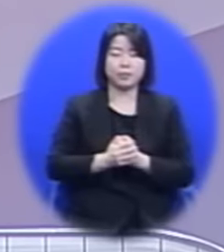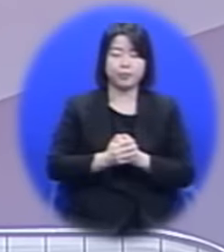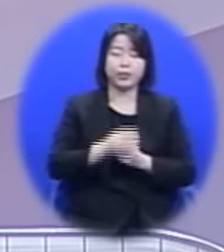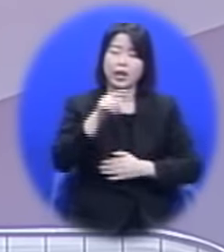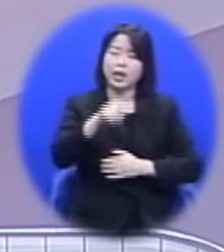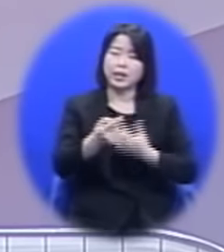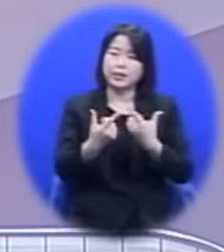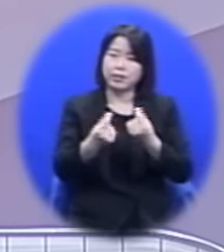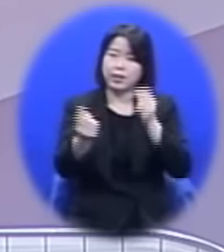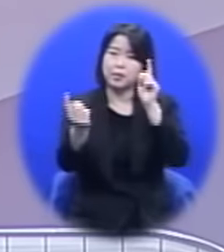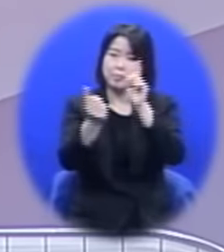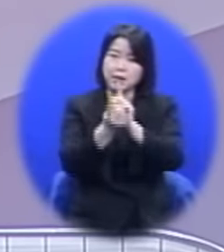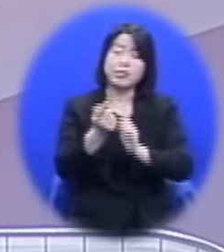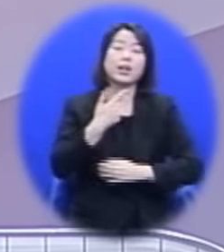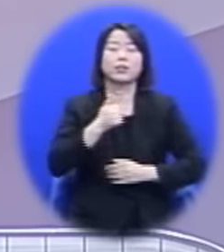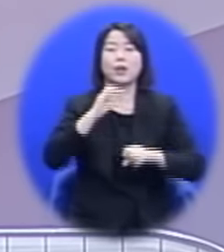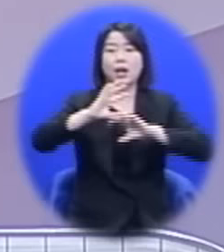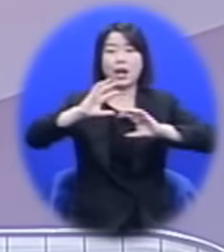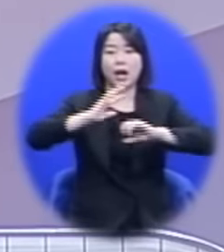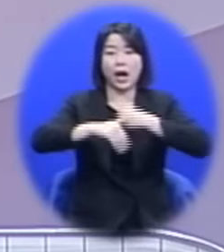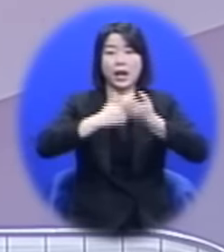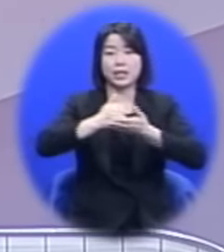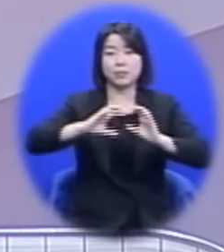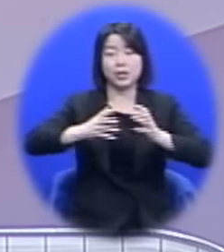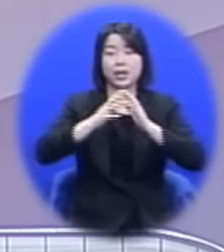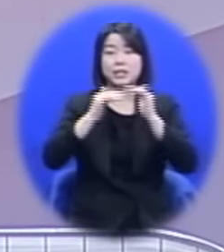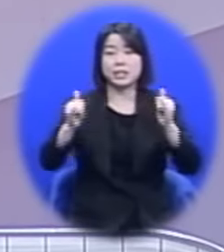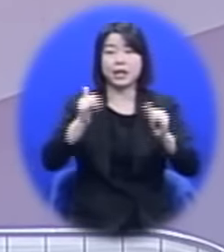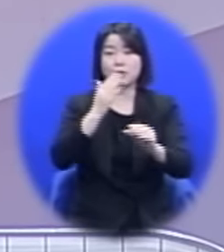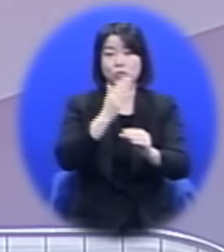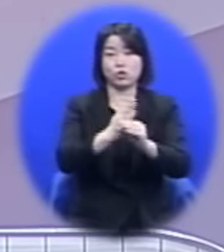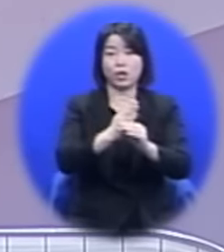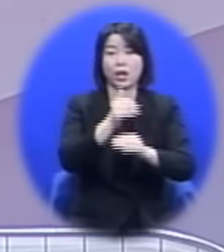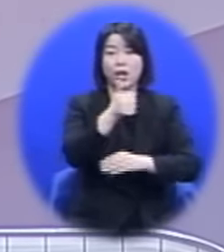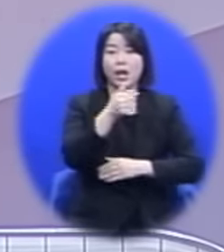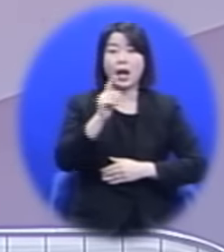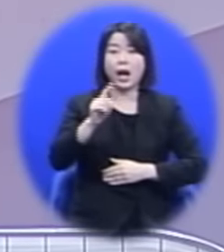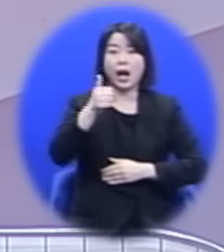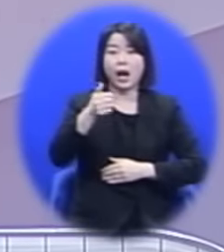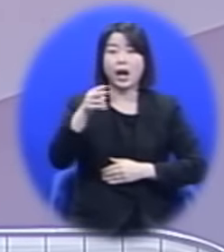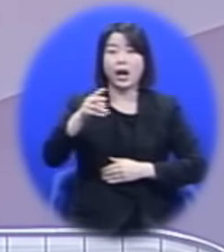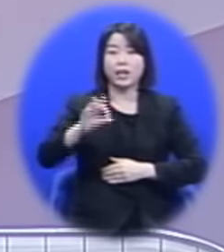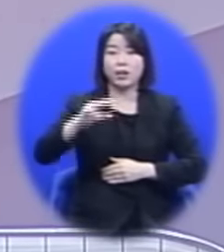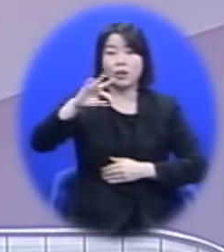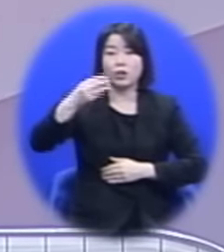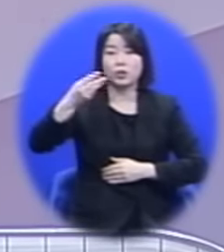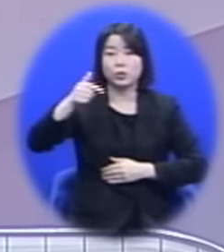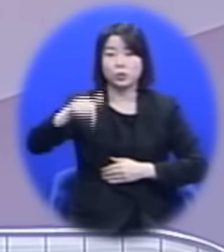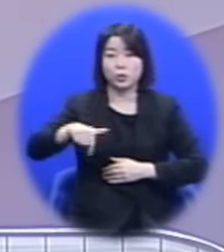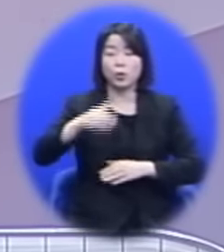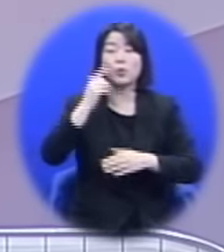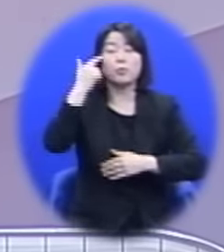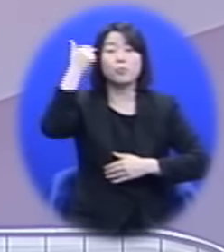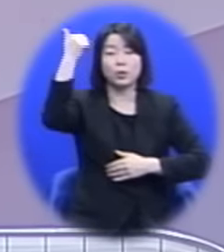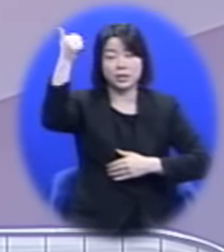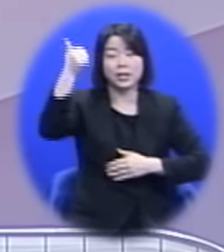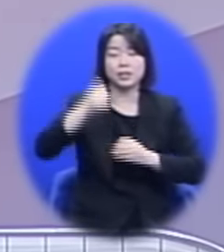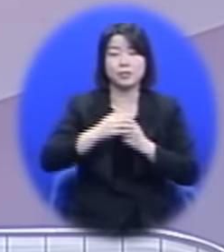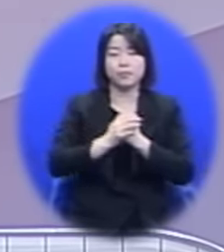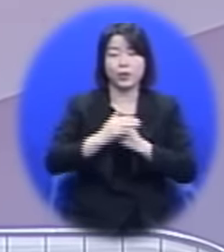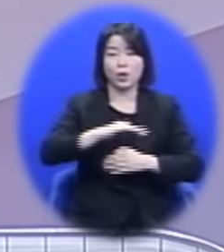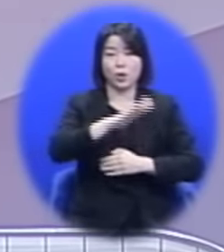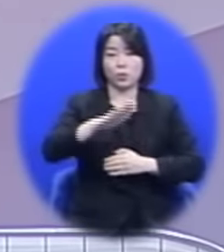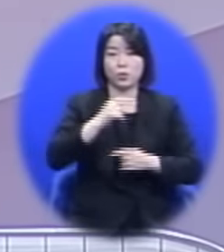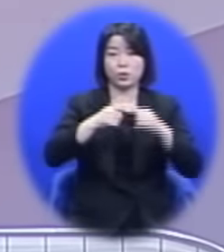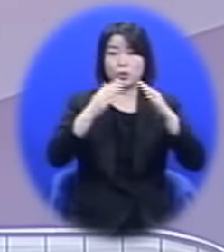그렇게 만났던 하나님의 나라 사람 중에 그 하형록 목사님, 얼마 전에 저에게 오셔서 또 주일 예배 설교도